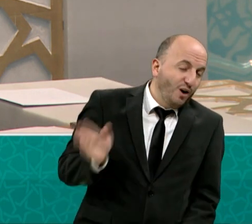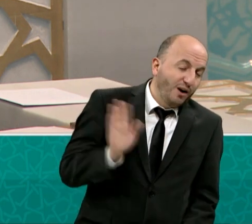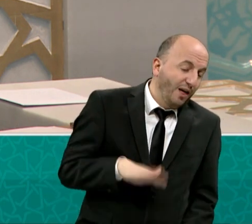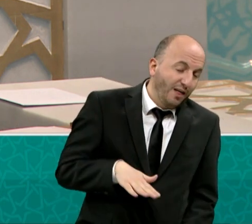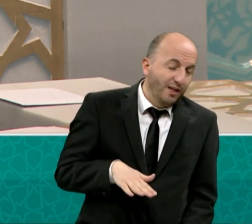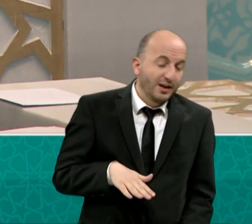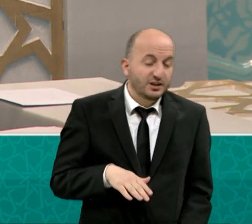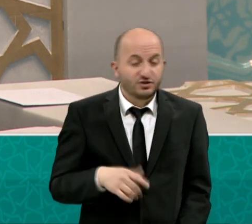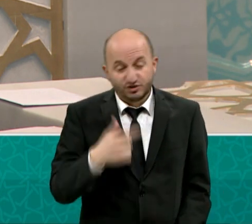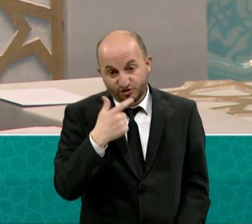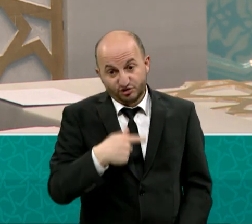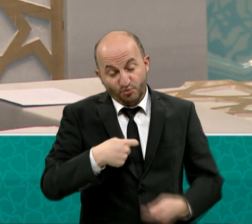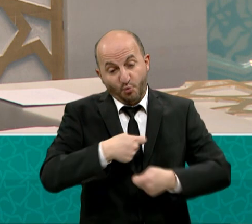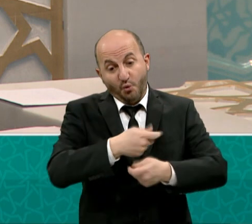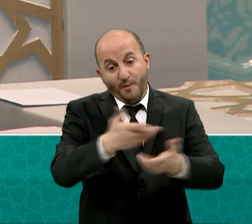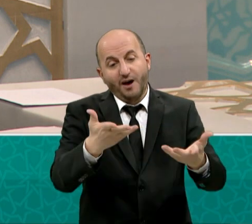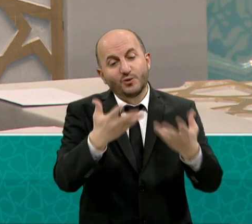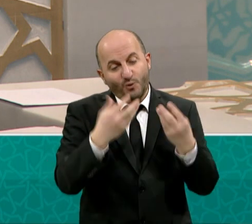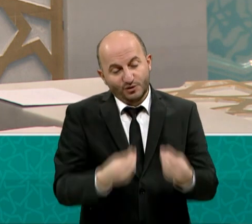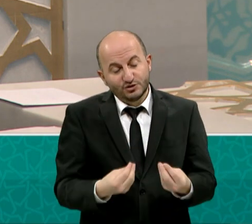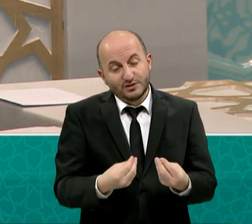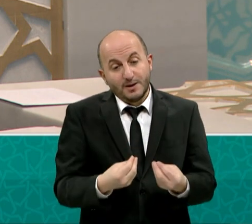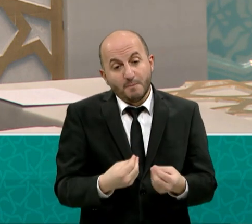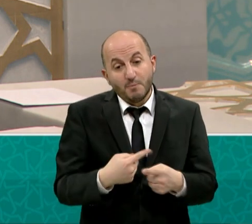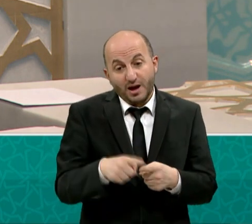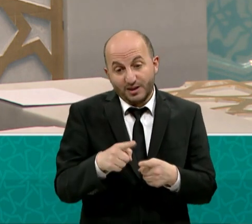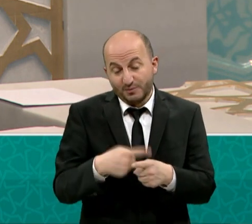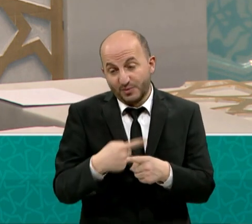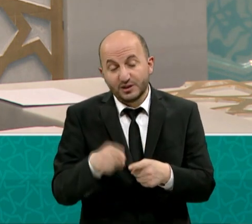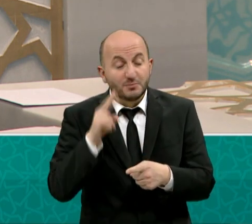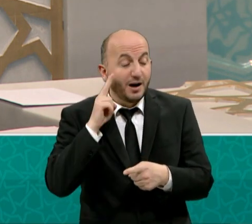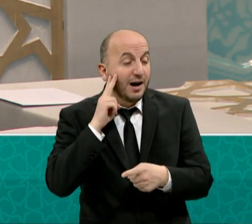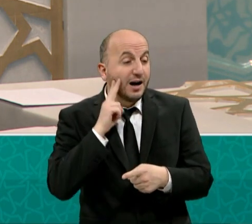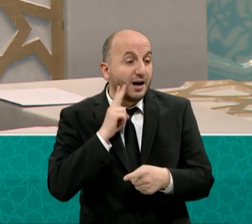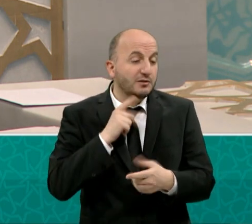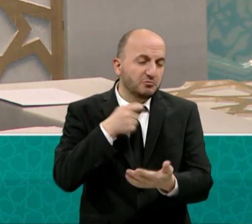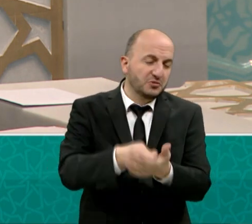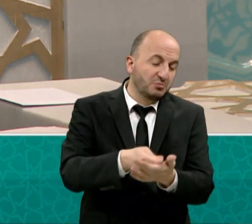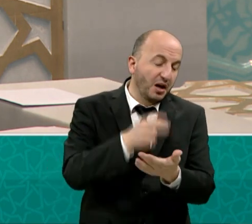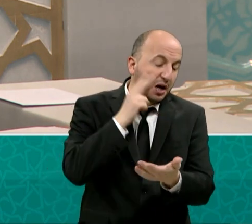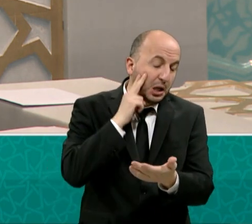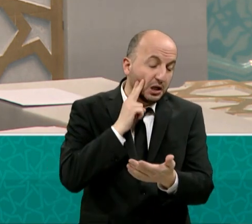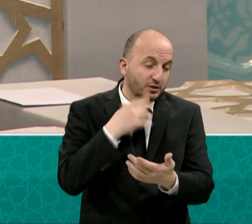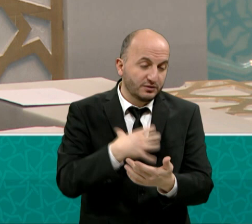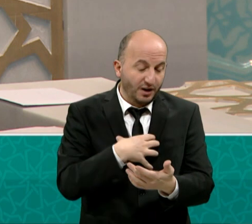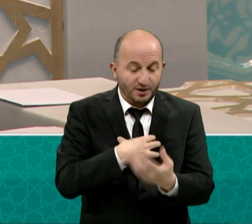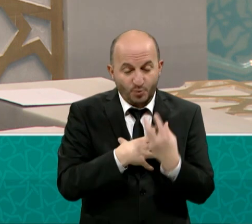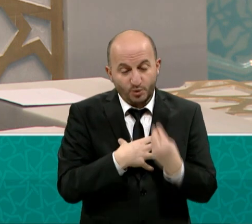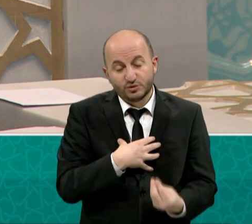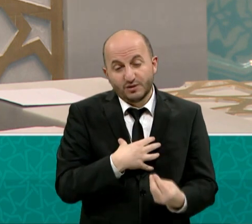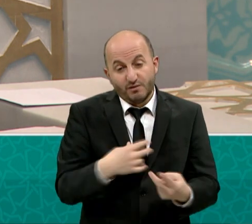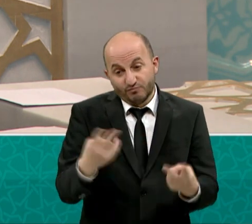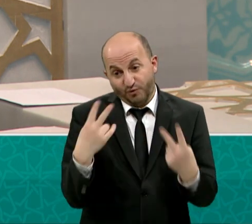kardeşlerim? Kişi cömert olacak, paylaşım ahlakına, infak ahlakına sahip olacak. Bunları yaparken de